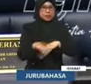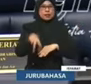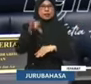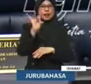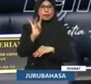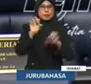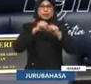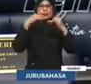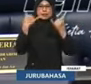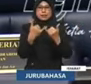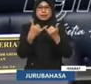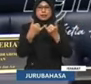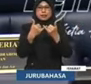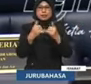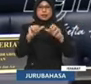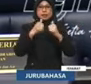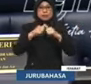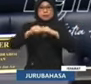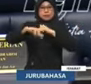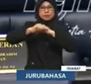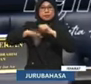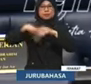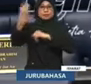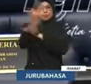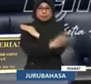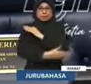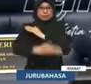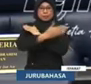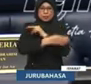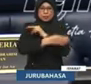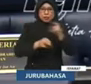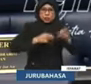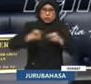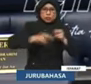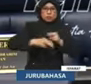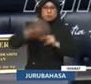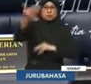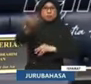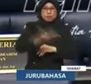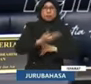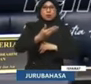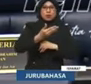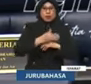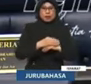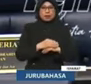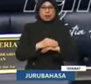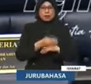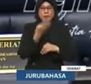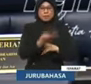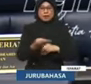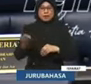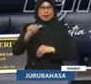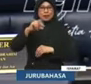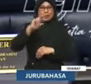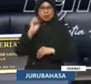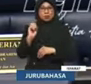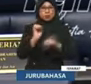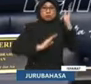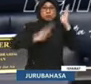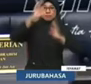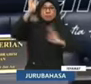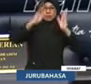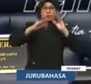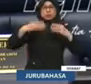melibatkan delapan Serikat agen pemasaran pada luar negara sebagai salah satu usaha untuk membawa hasil daripada serta produk Agro makanan